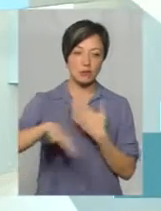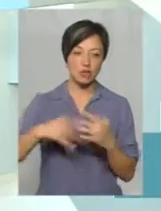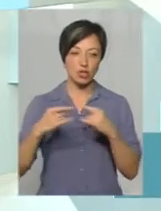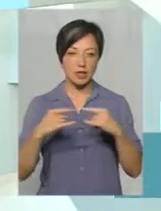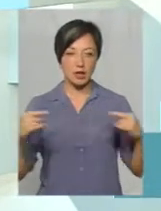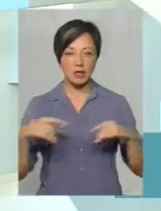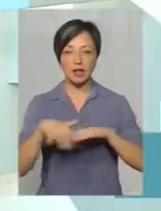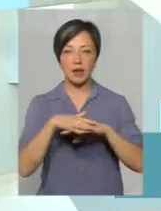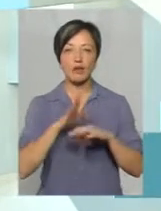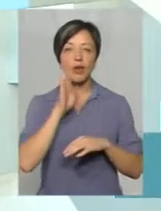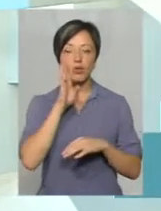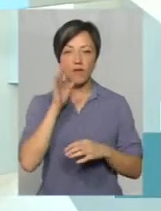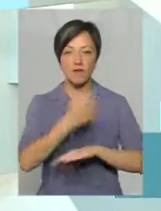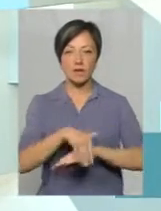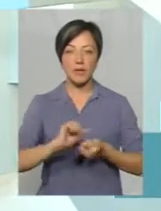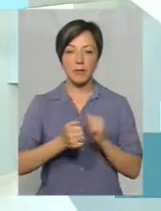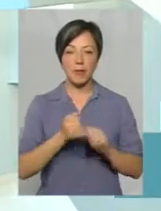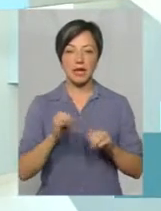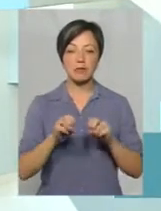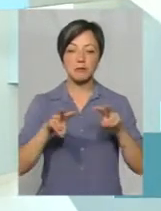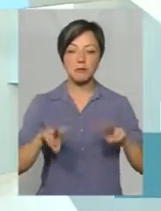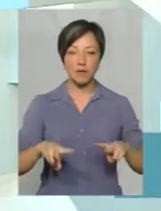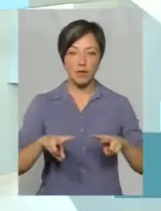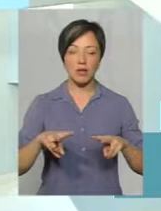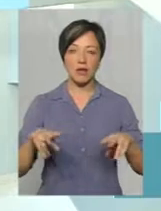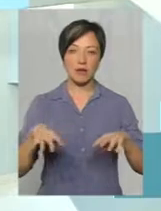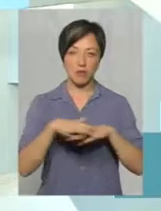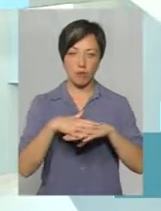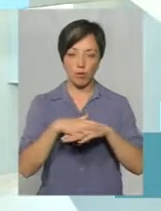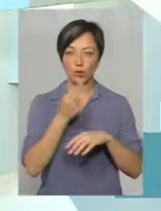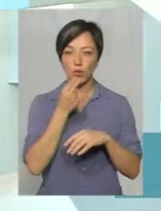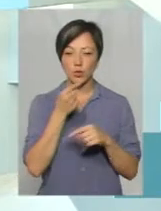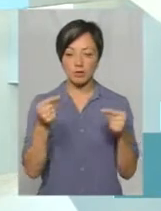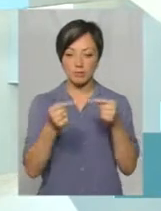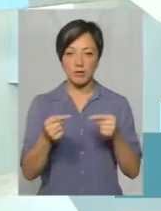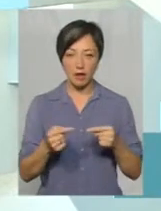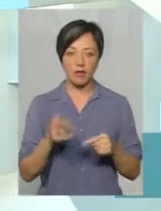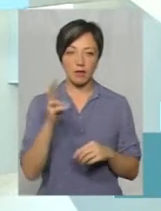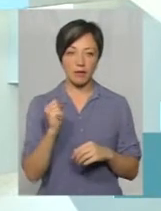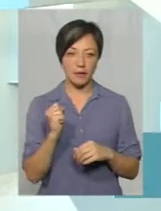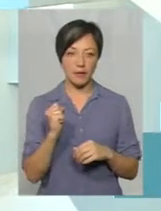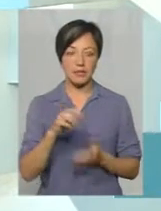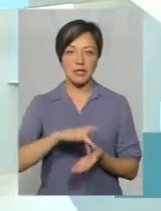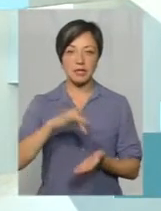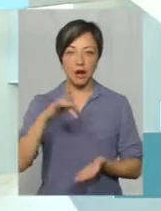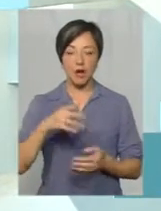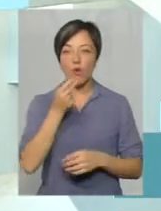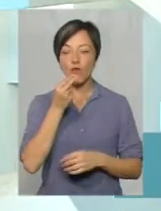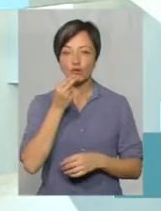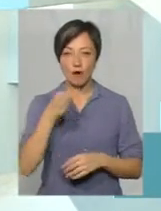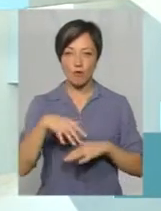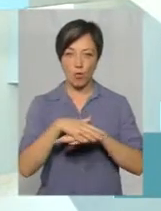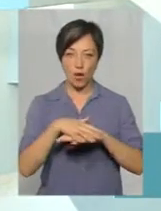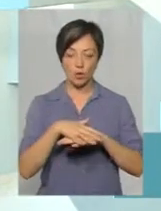на ринку Ранковому по Кам'янецькій вулиці, і спеціалізовані, по спеціалізованій продукції на центральному овочевому